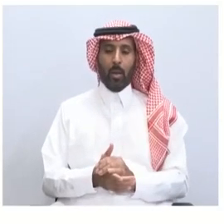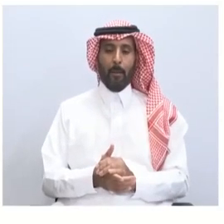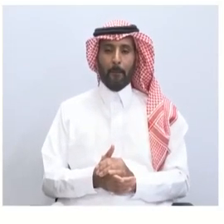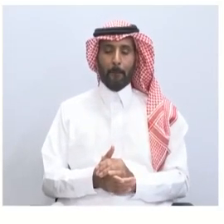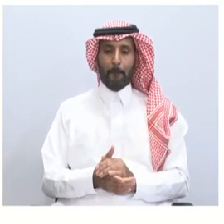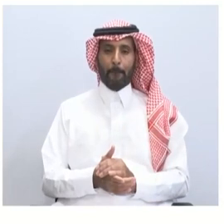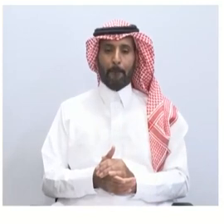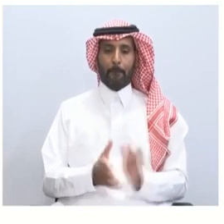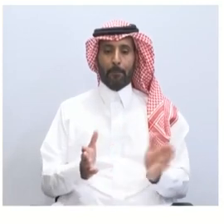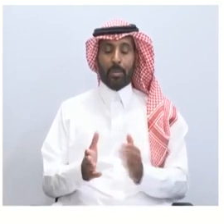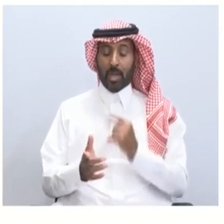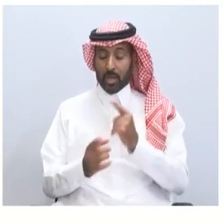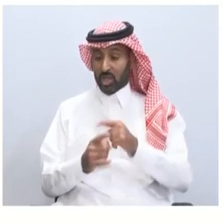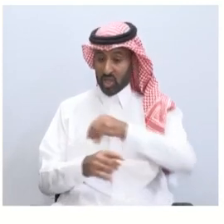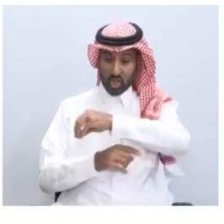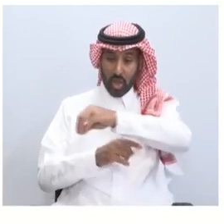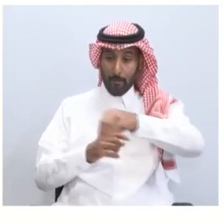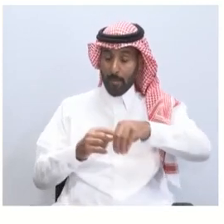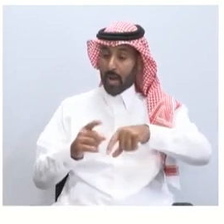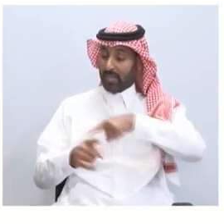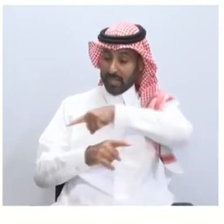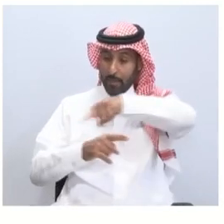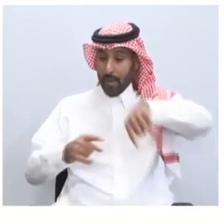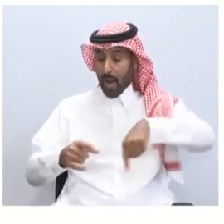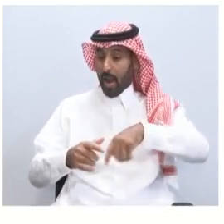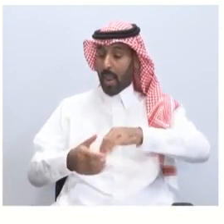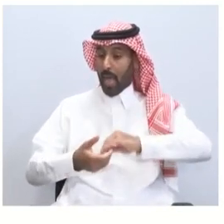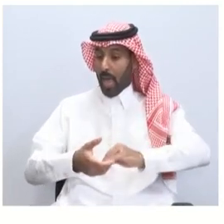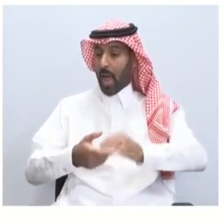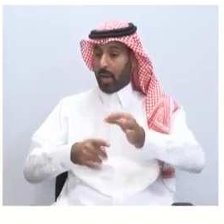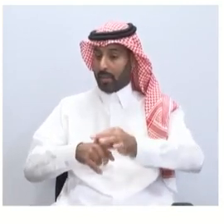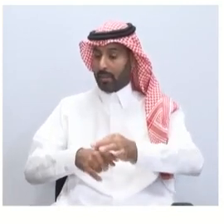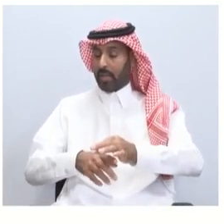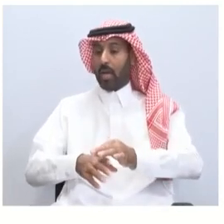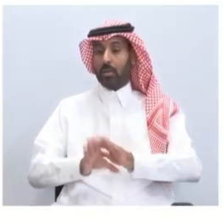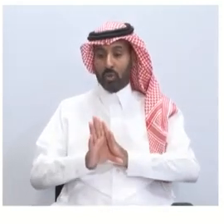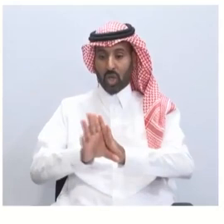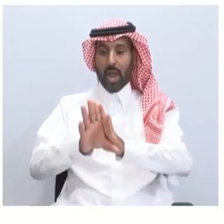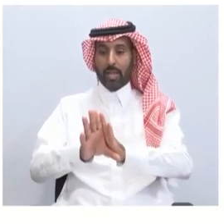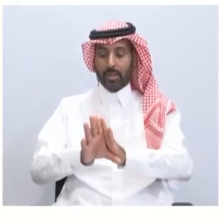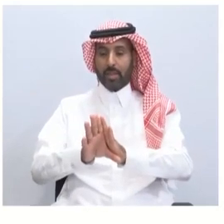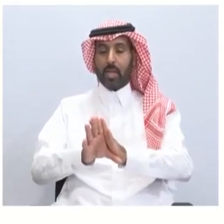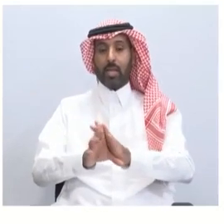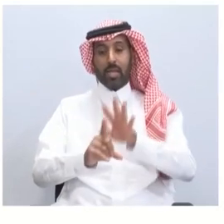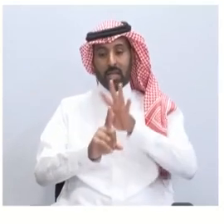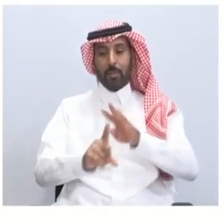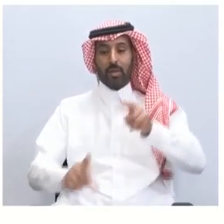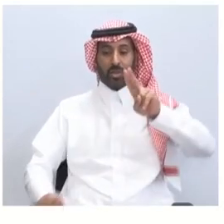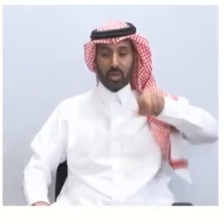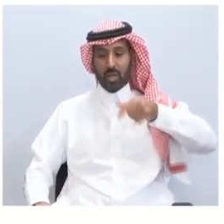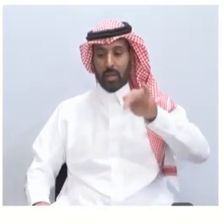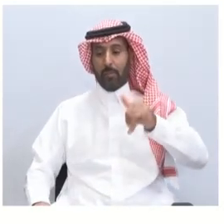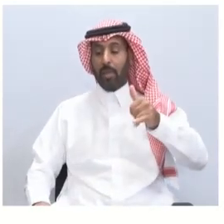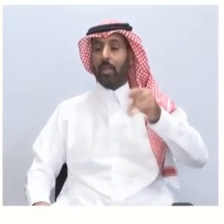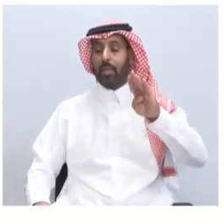اذا حيث التف او التف الاهالي لمسانده الامام تركي بن عبد الله ول